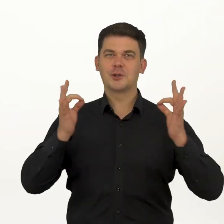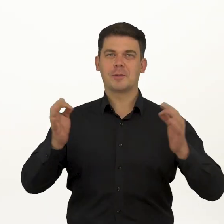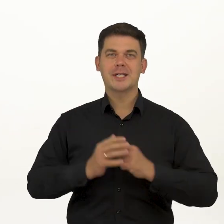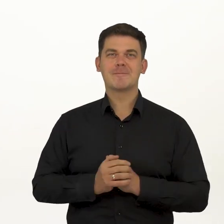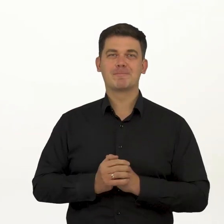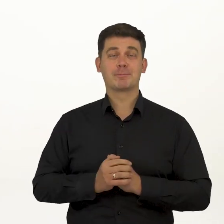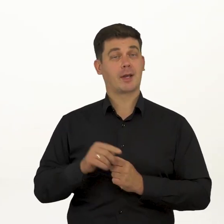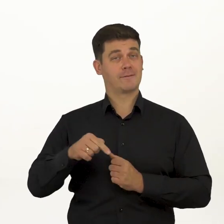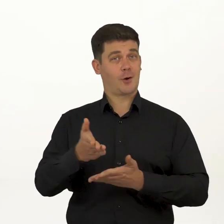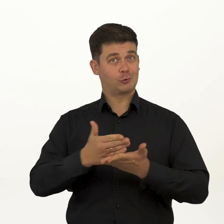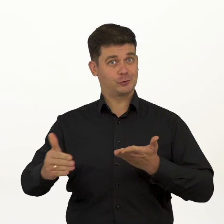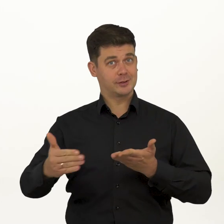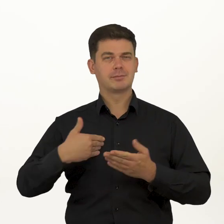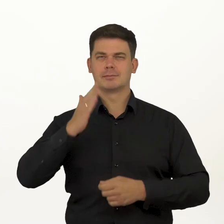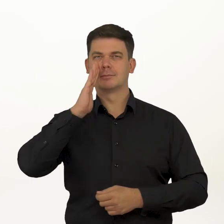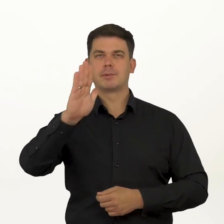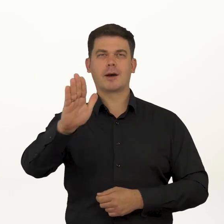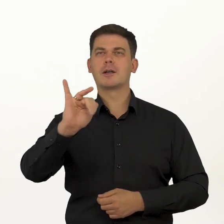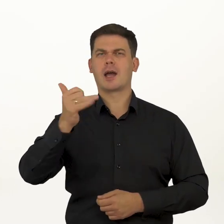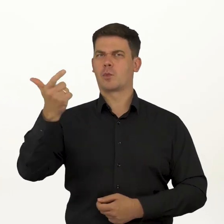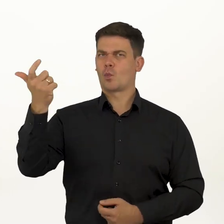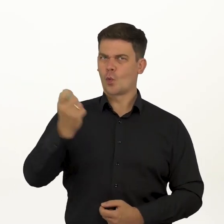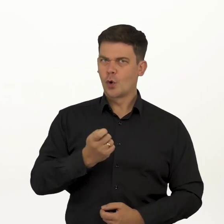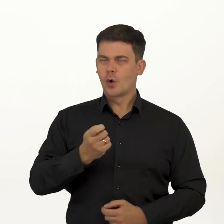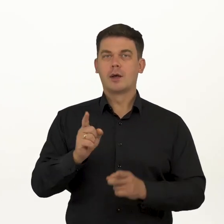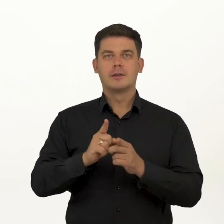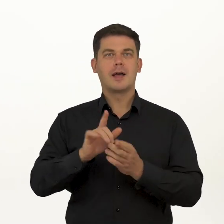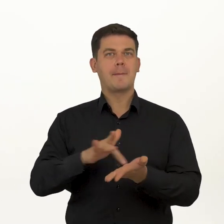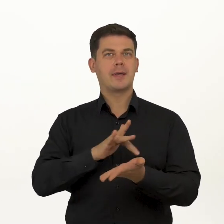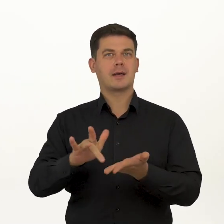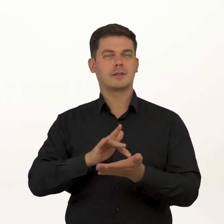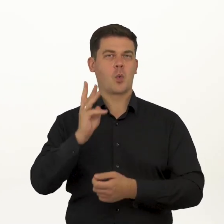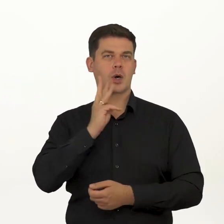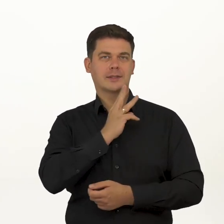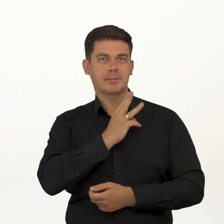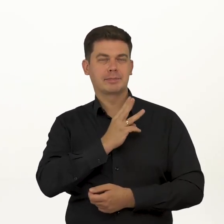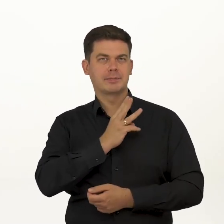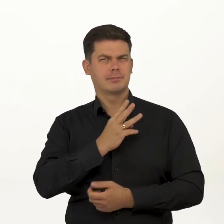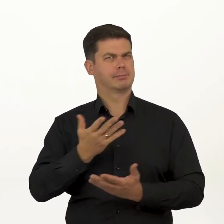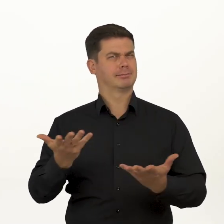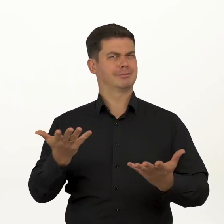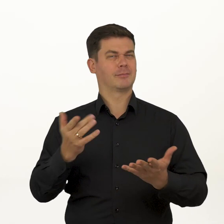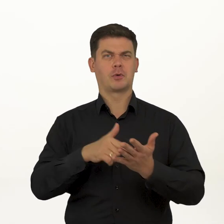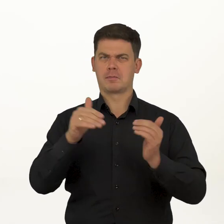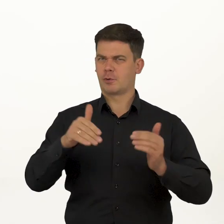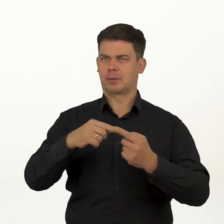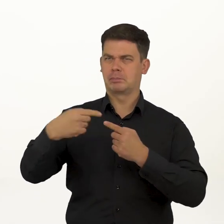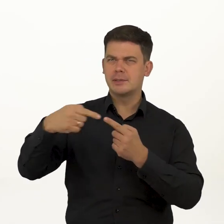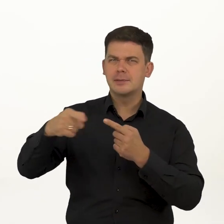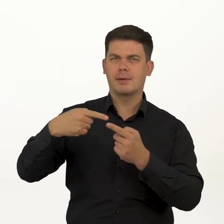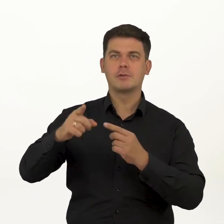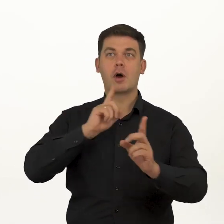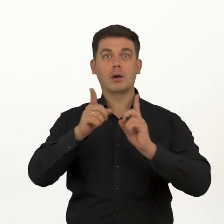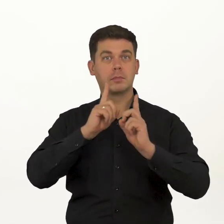Dzień dobry. W tym odcinku pokażę, jak pobrać i korzystać z aplikacji WhatsApp, dzięki której można